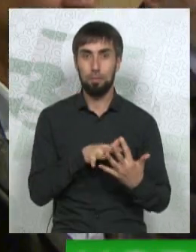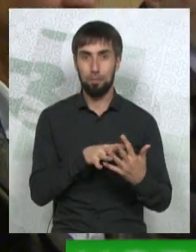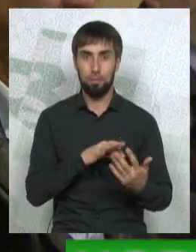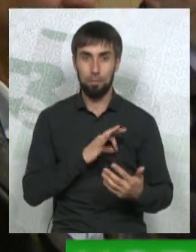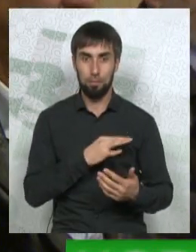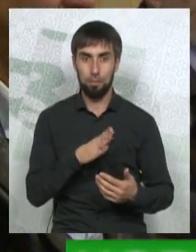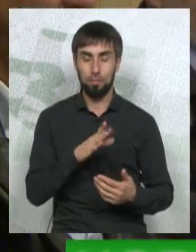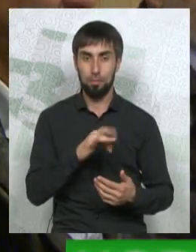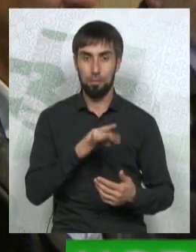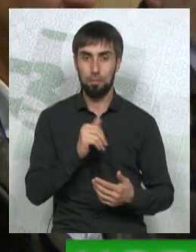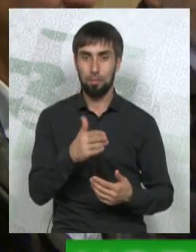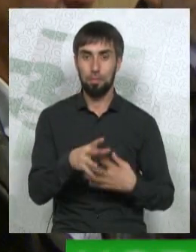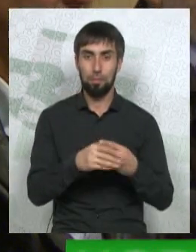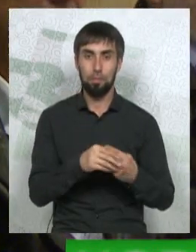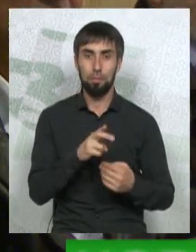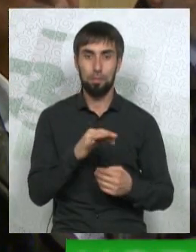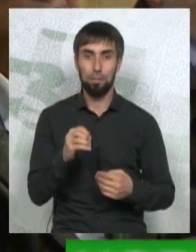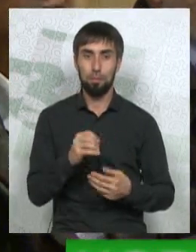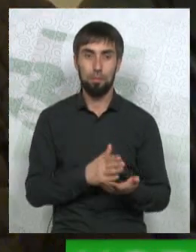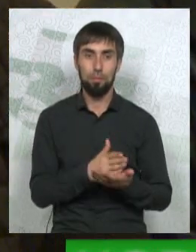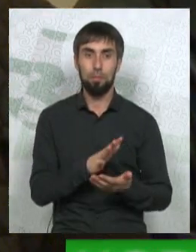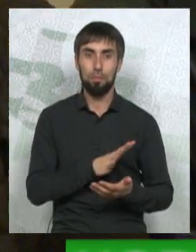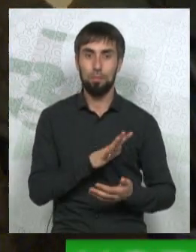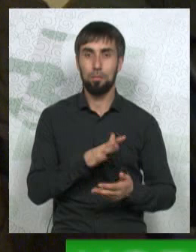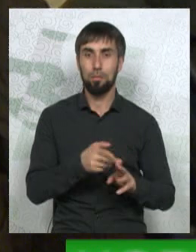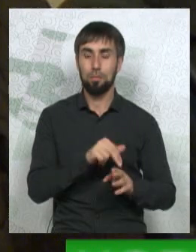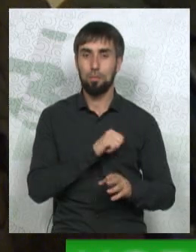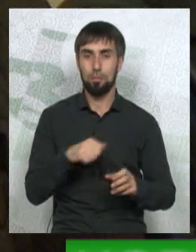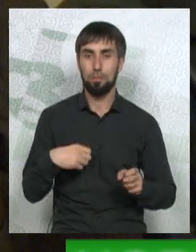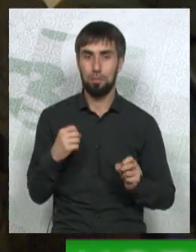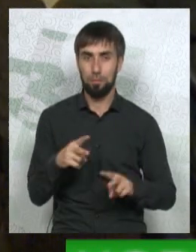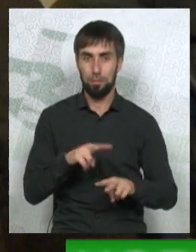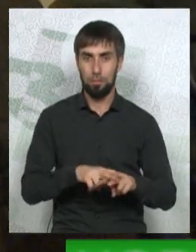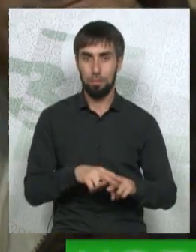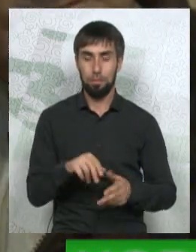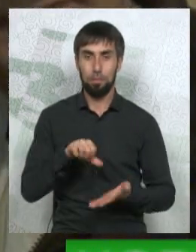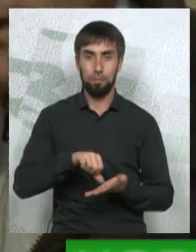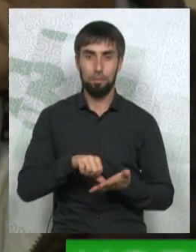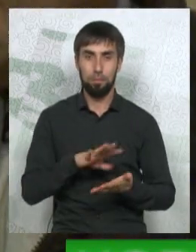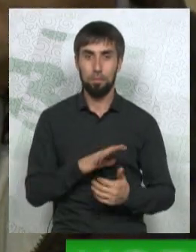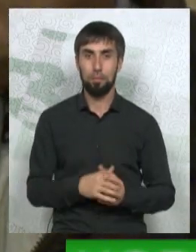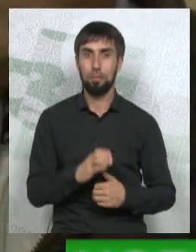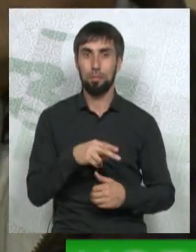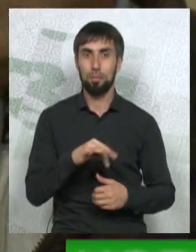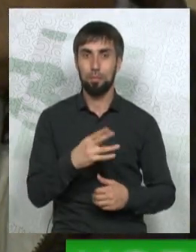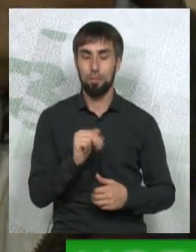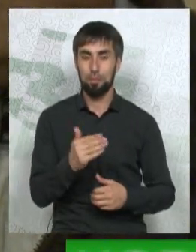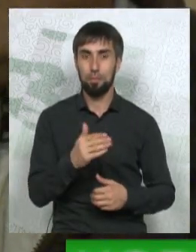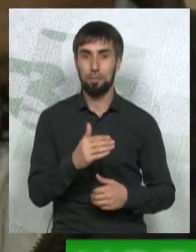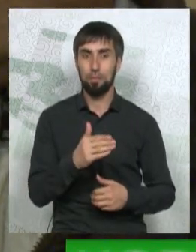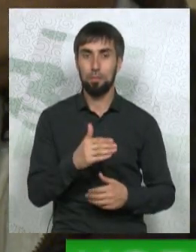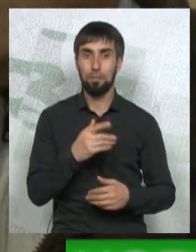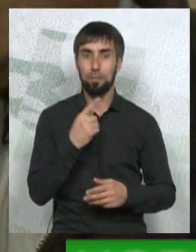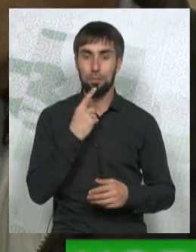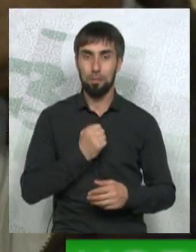разведки. Вместе с боевыми товарищами ему приходилось бывать в гуще самых опасных событий. Специфика военной разведки такова,